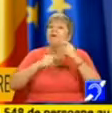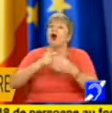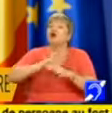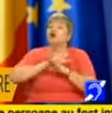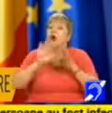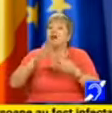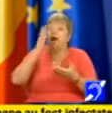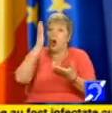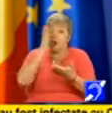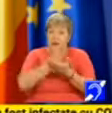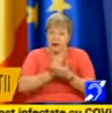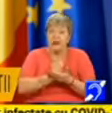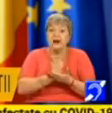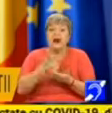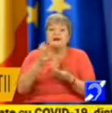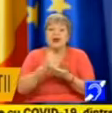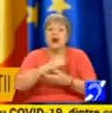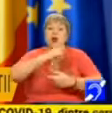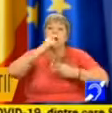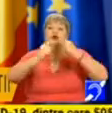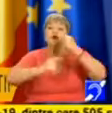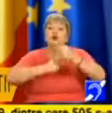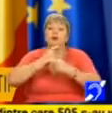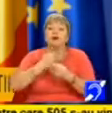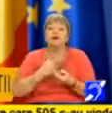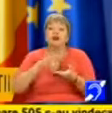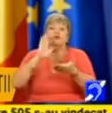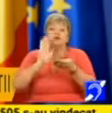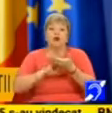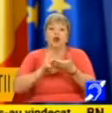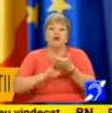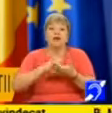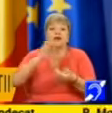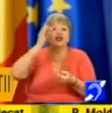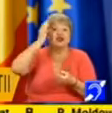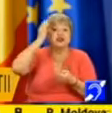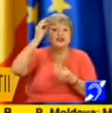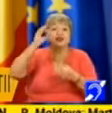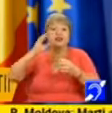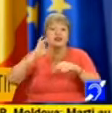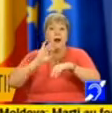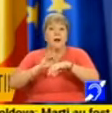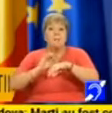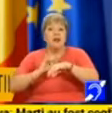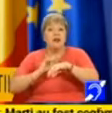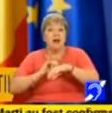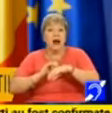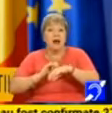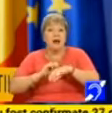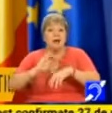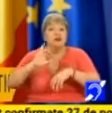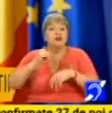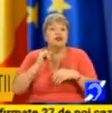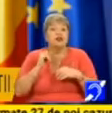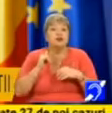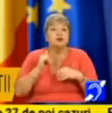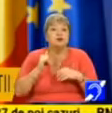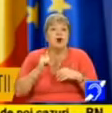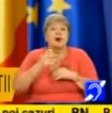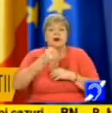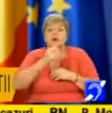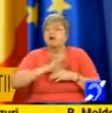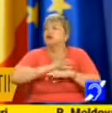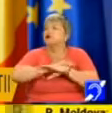baza unor dovezi științifice, medicale și rezultatele din